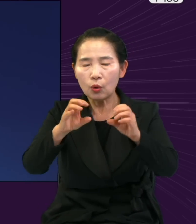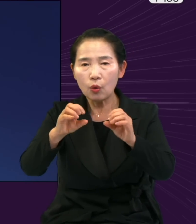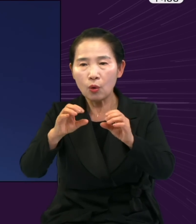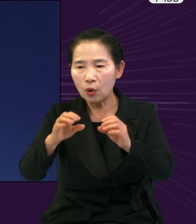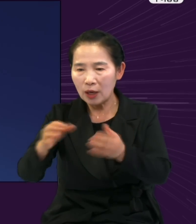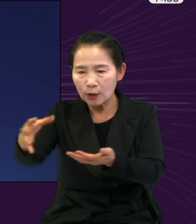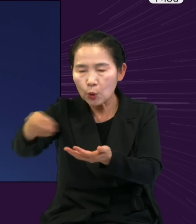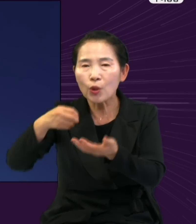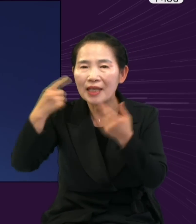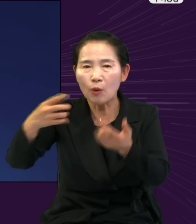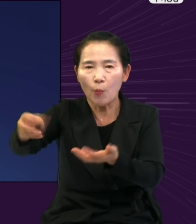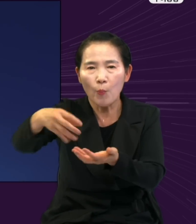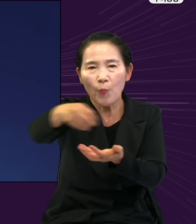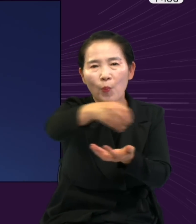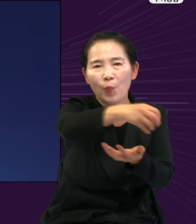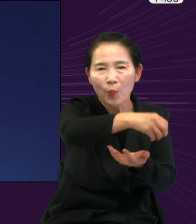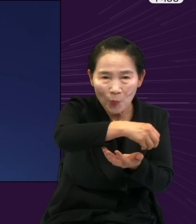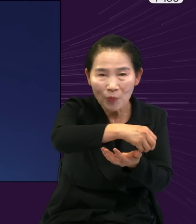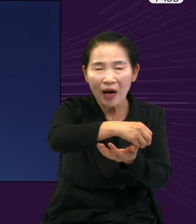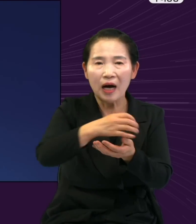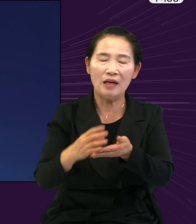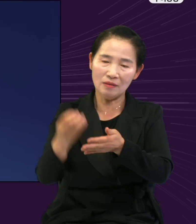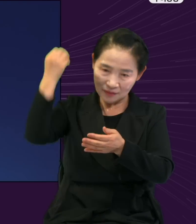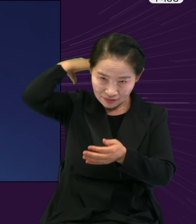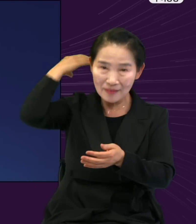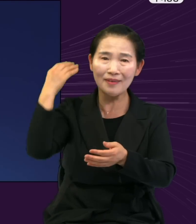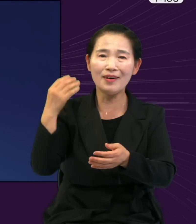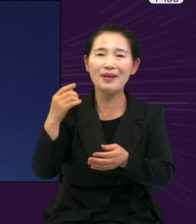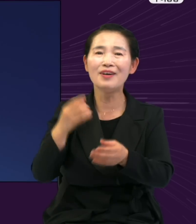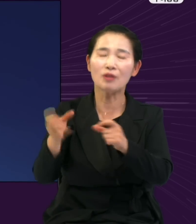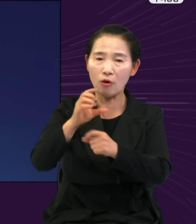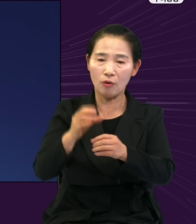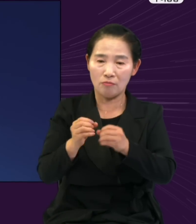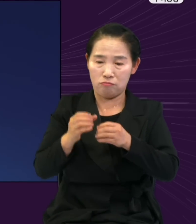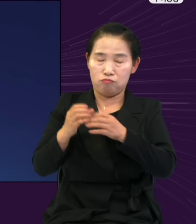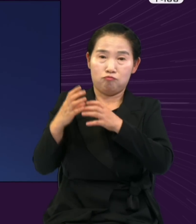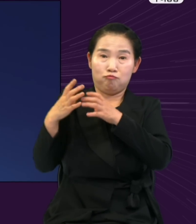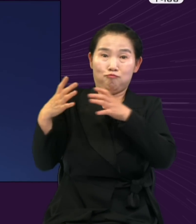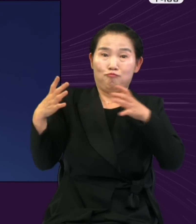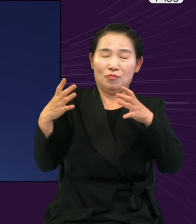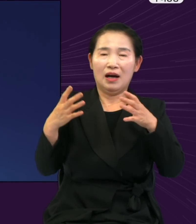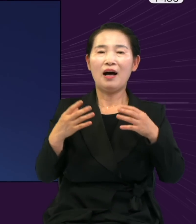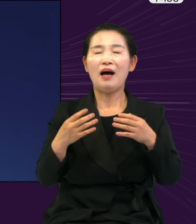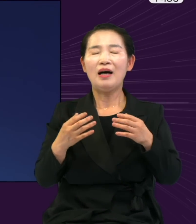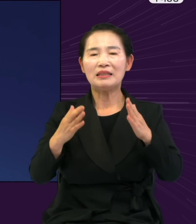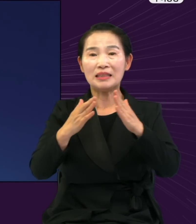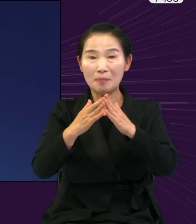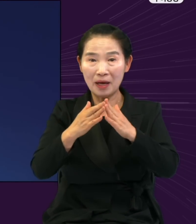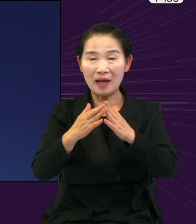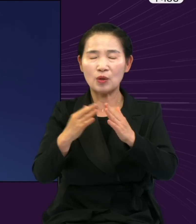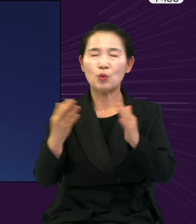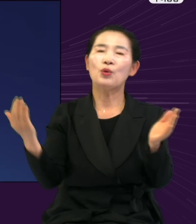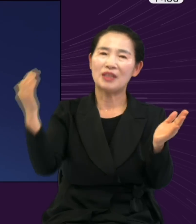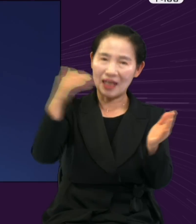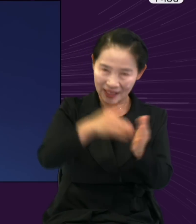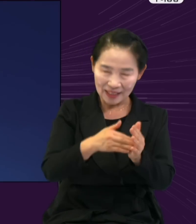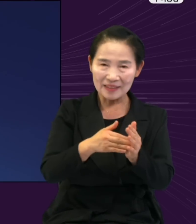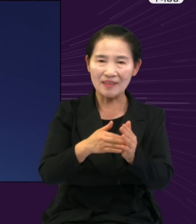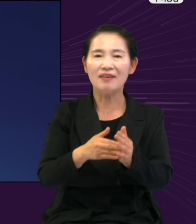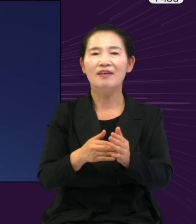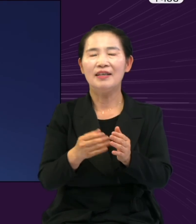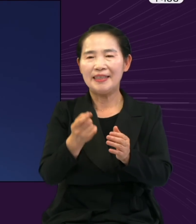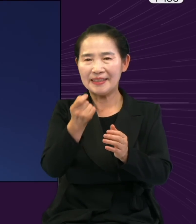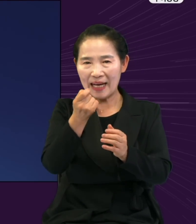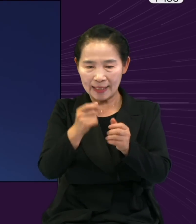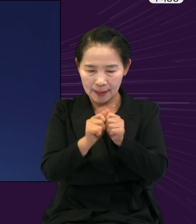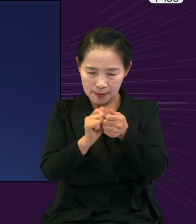그래서 하나하나 보일 때마다 그것을 주워서 가방에 넣어 집에 와서 아주 잘게 아무 글씨도